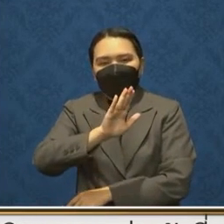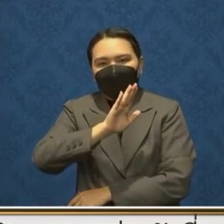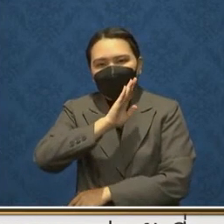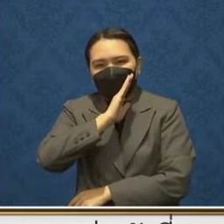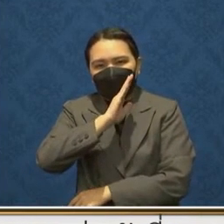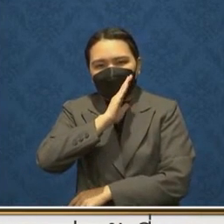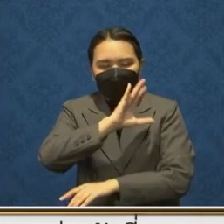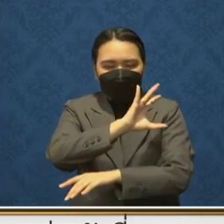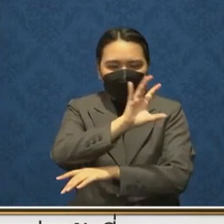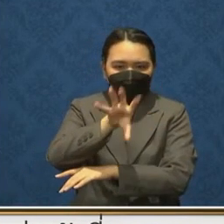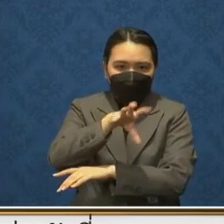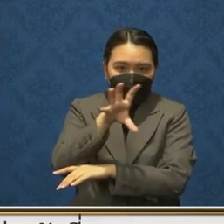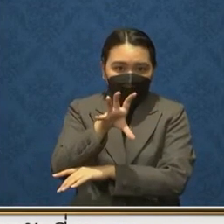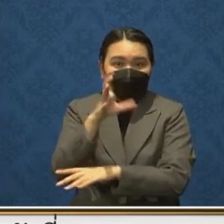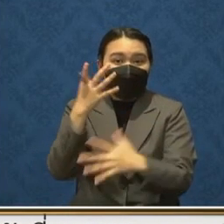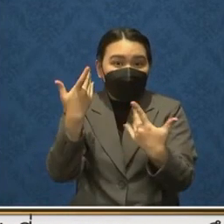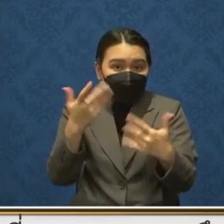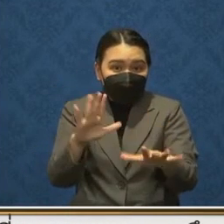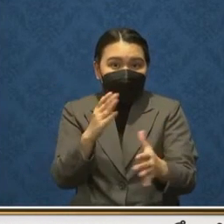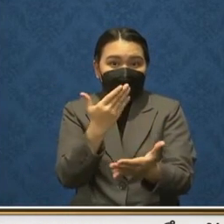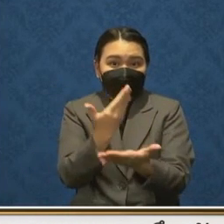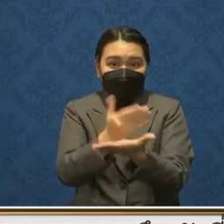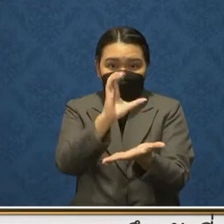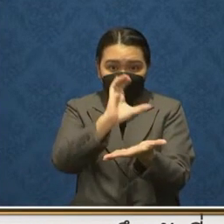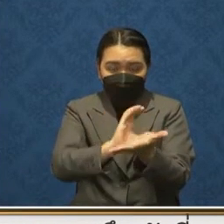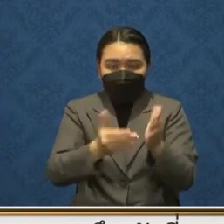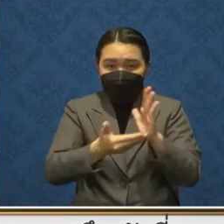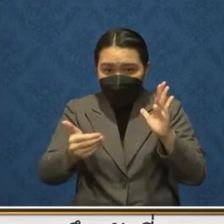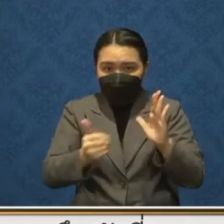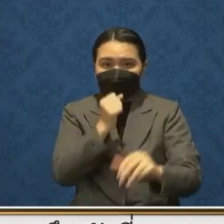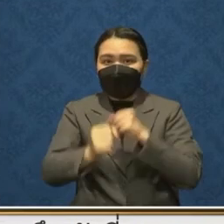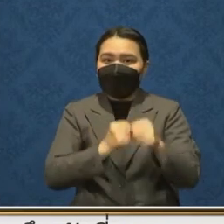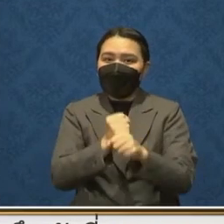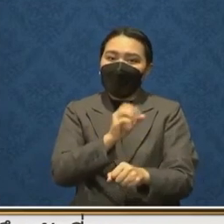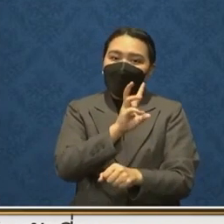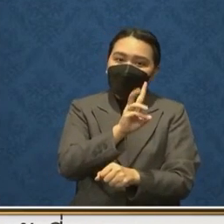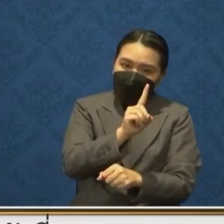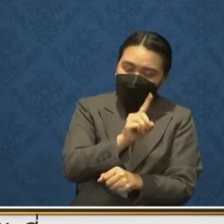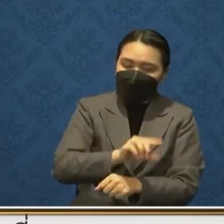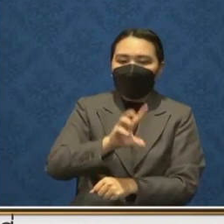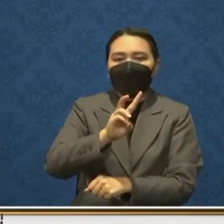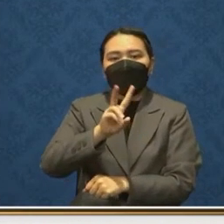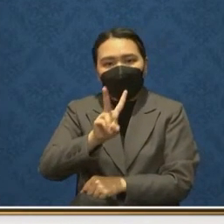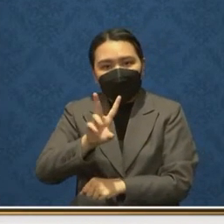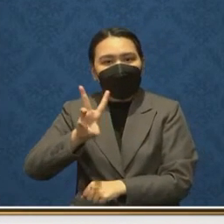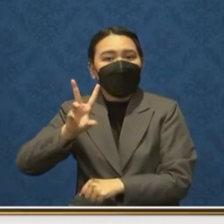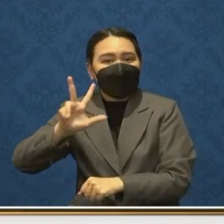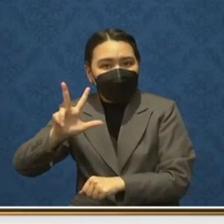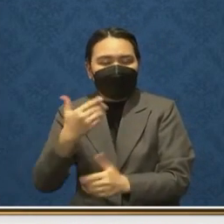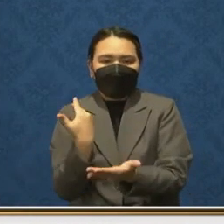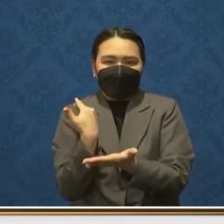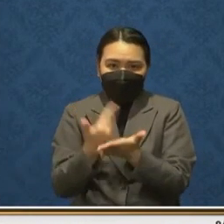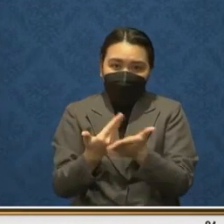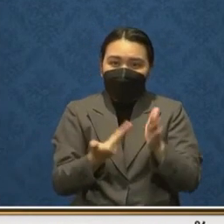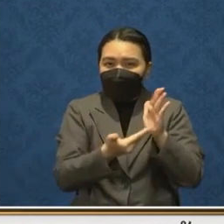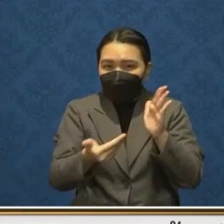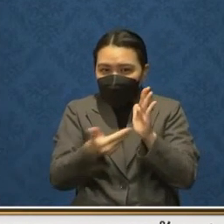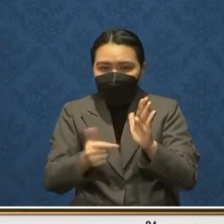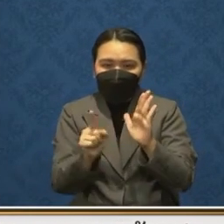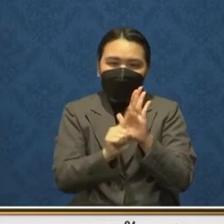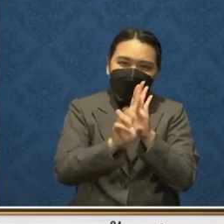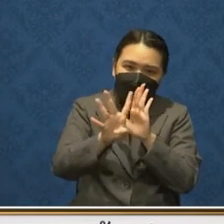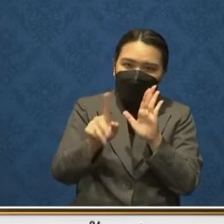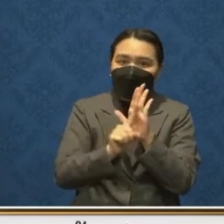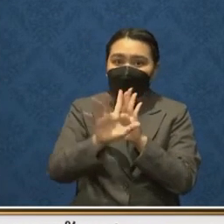างทางที่ท่าน เบิคเงินตัแต่ปี 61, 62, 634-5 ครั้งท่านอ้ pedนในการเบิรความ